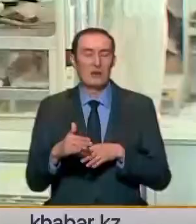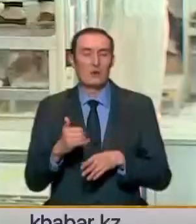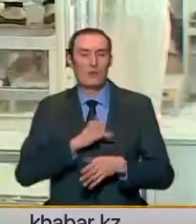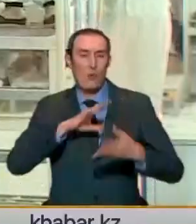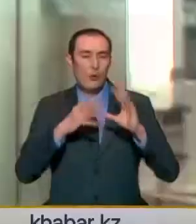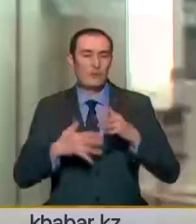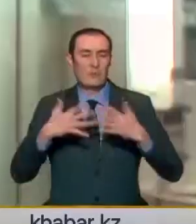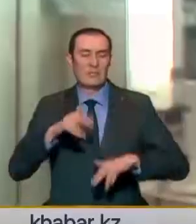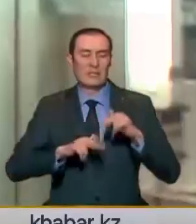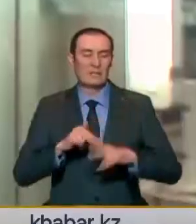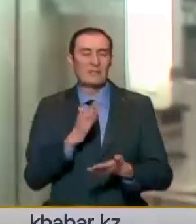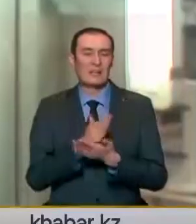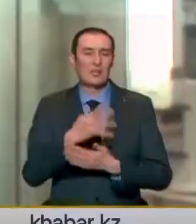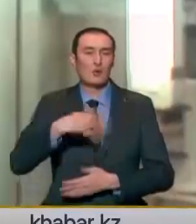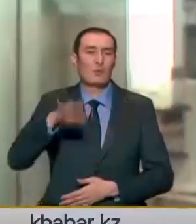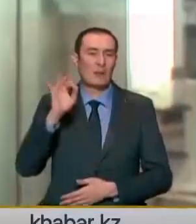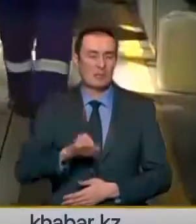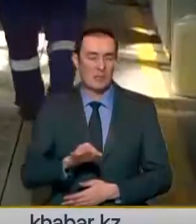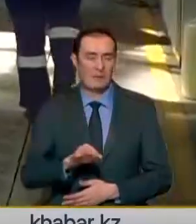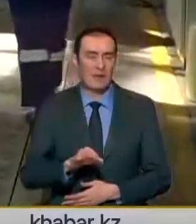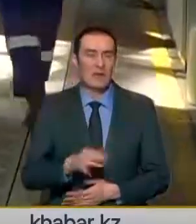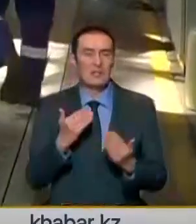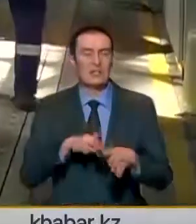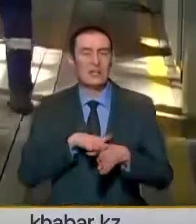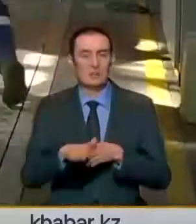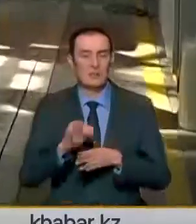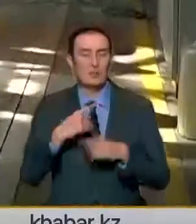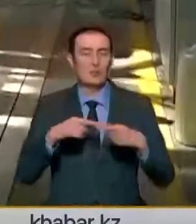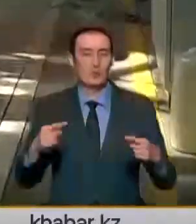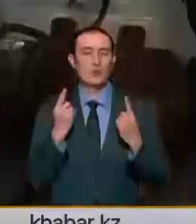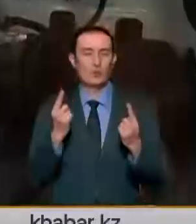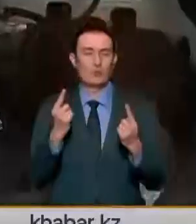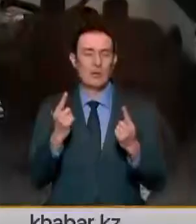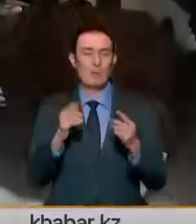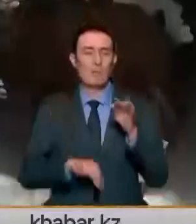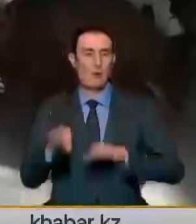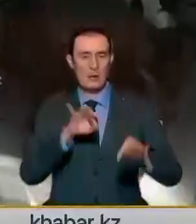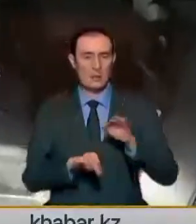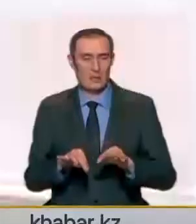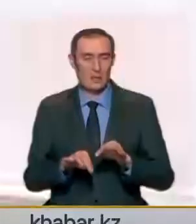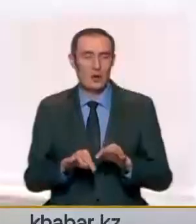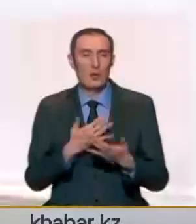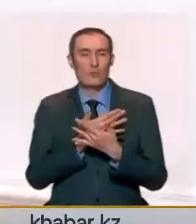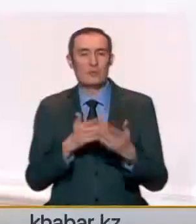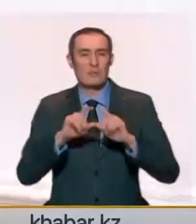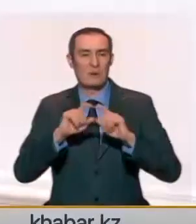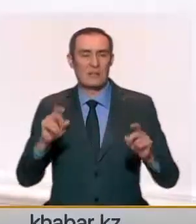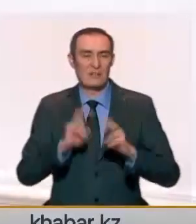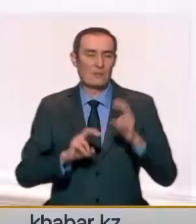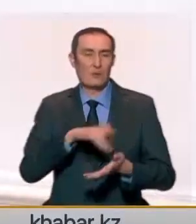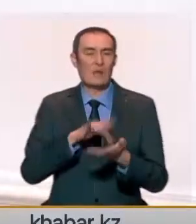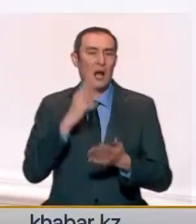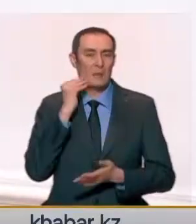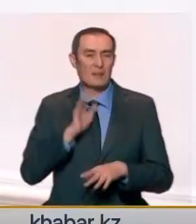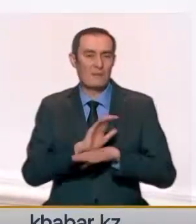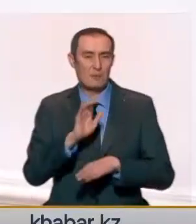общем машиностроении составила порядка 40%. На стадии реализации и другие крупномасштабные проекты. Мультибрендовый завод в городе Алматы.